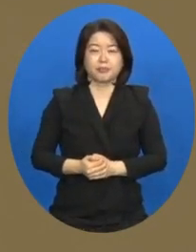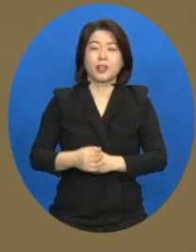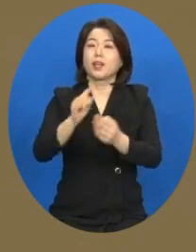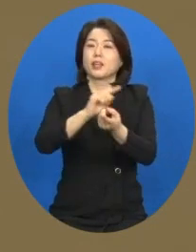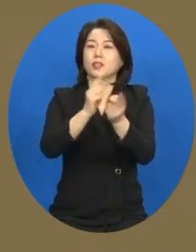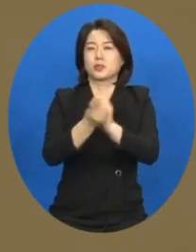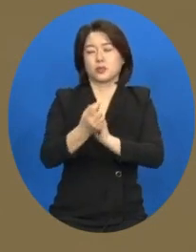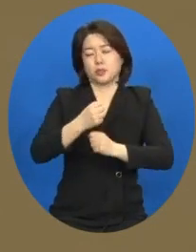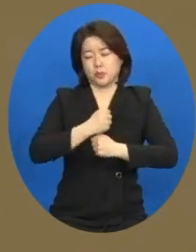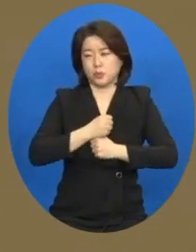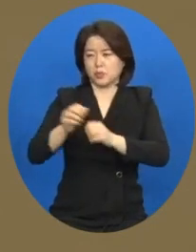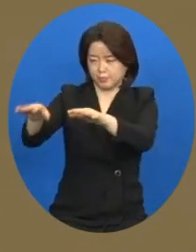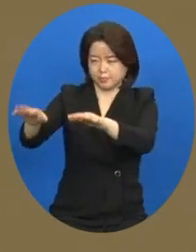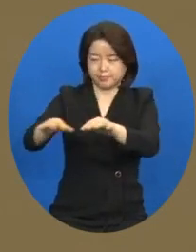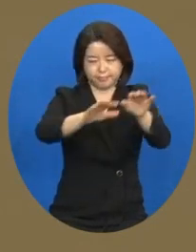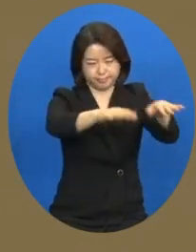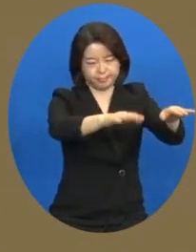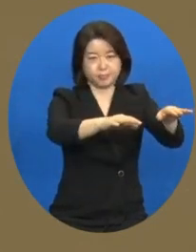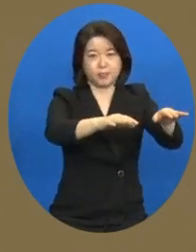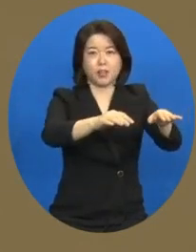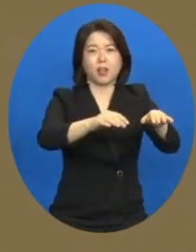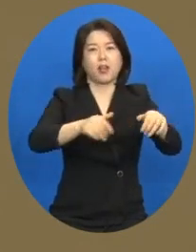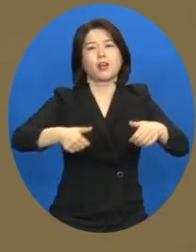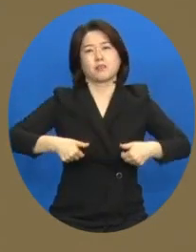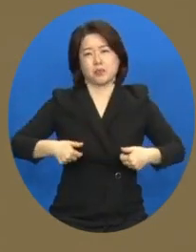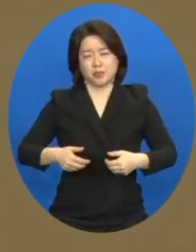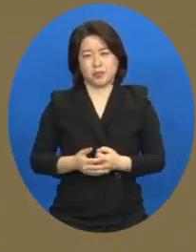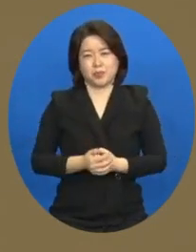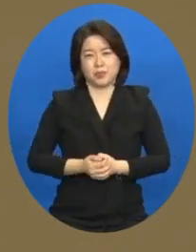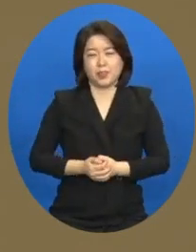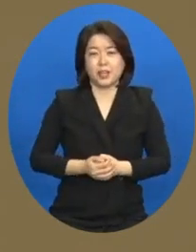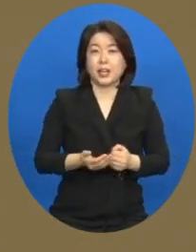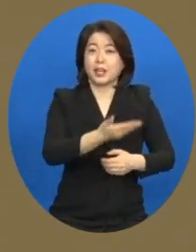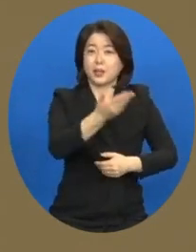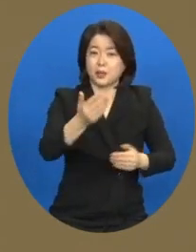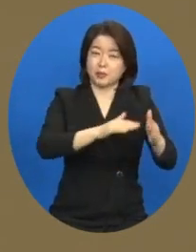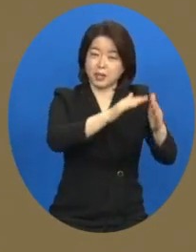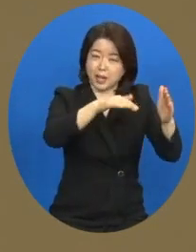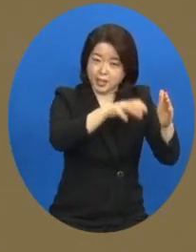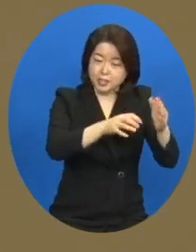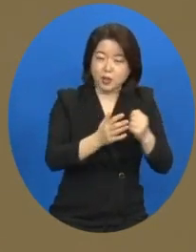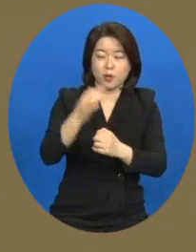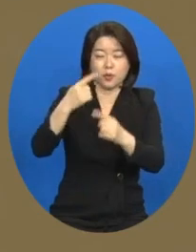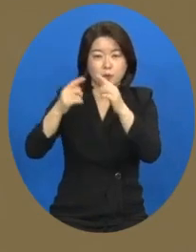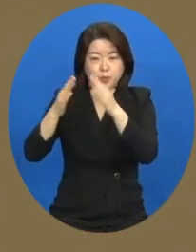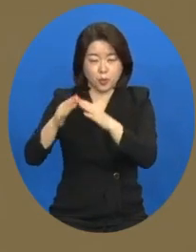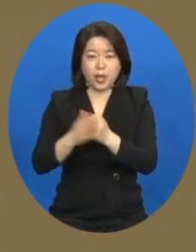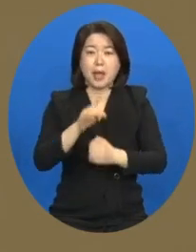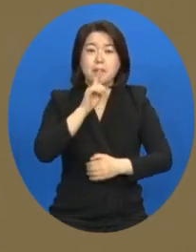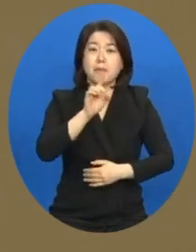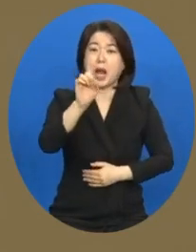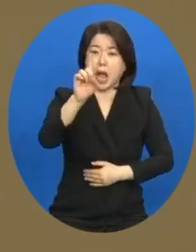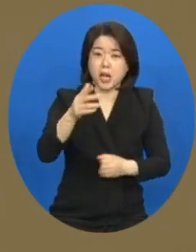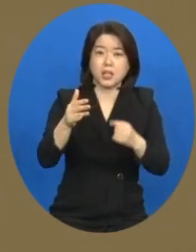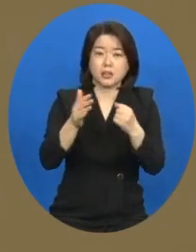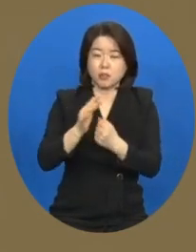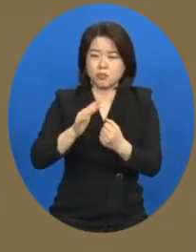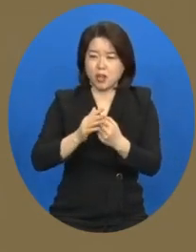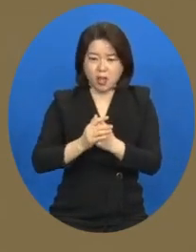서로가 조심시켜야 돼요. 여러분, 가정도요, 교회도요, 말 한마디로 뒤집어지는 거예요.